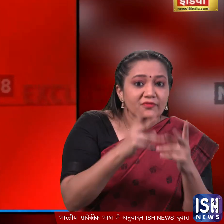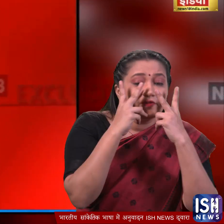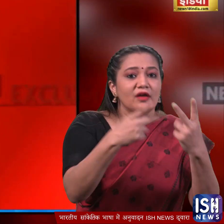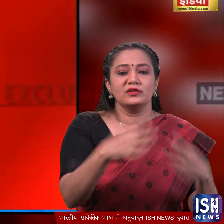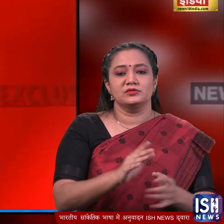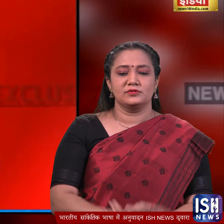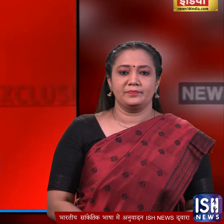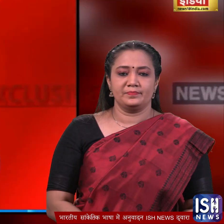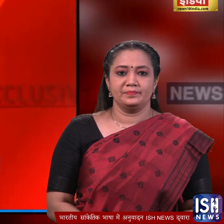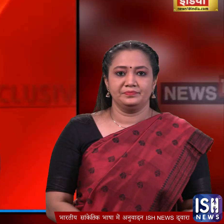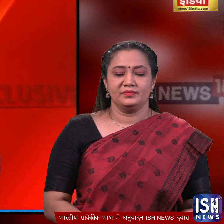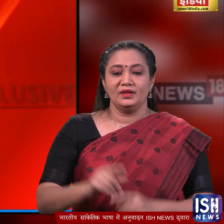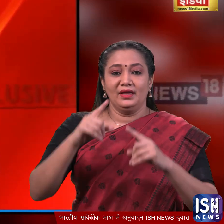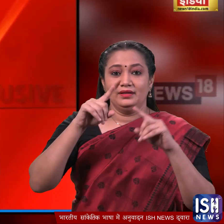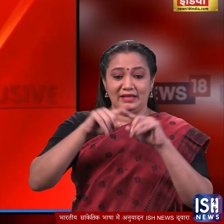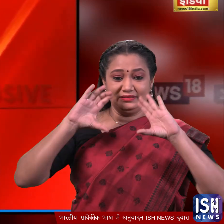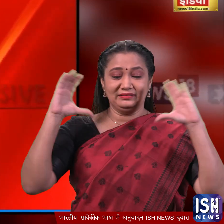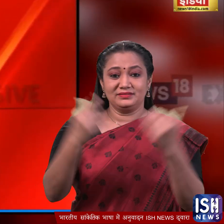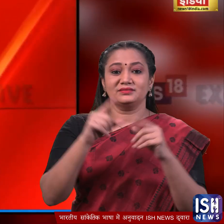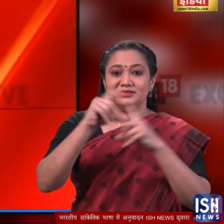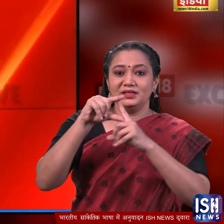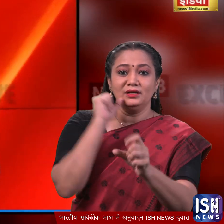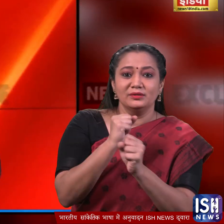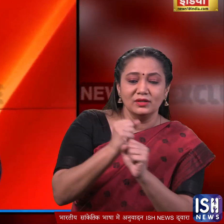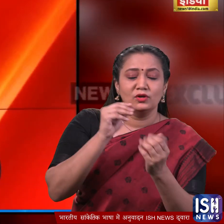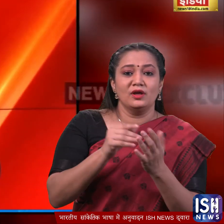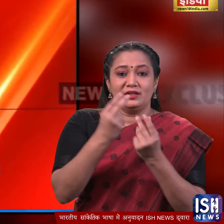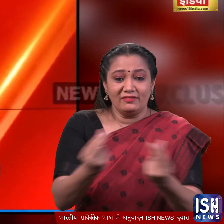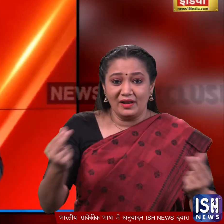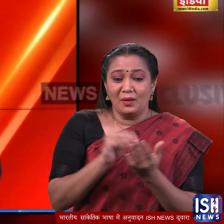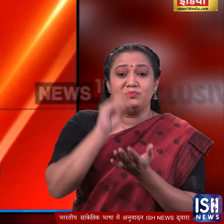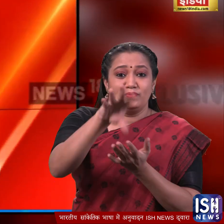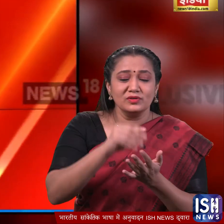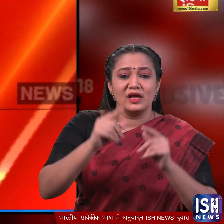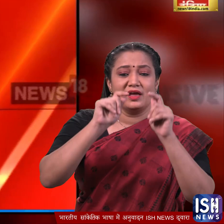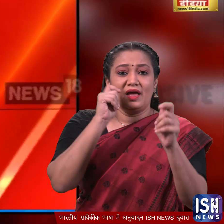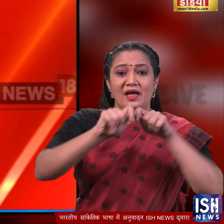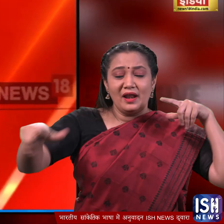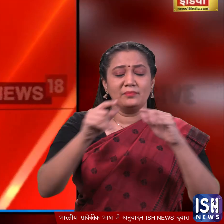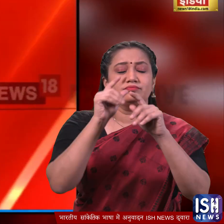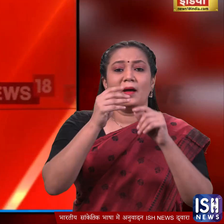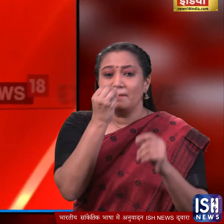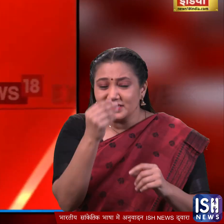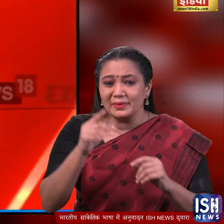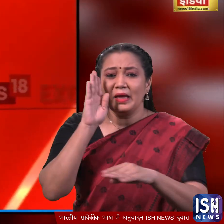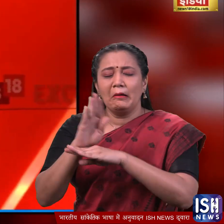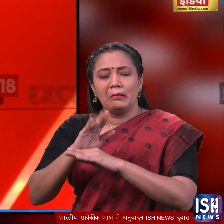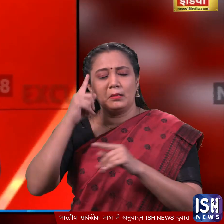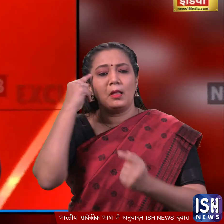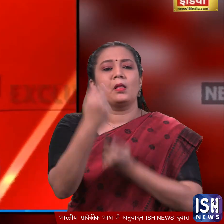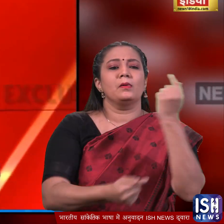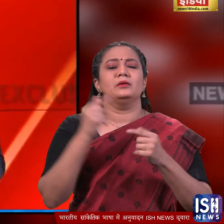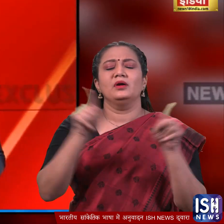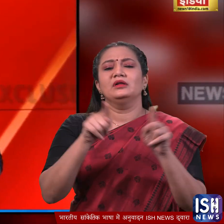लौटे हैं, जिसलिए त्यागराज स्टेडियम में दिल्ली सरकार के दिवाली पूजन के लिए राम मंदिर का मॉडल बनाए जाने को बीजेपी और कांग्रेस